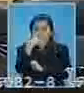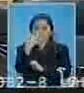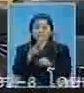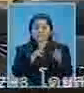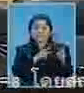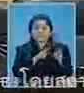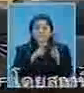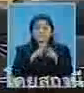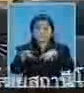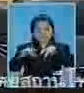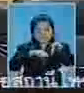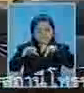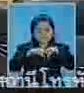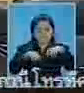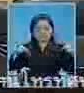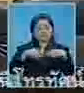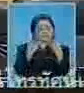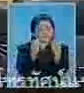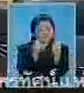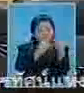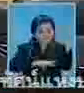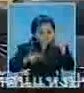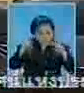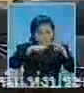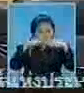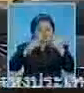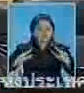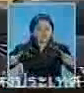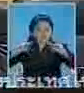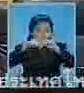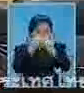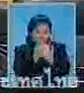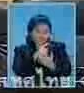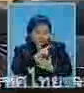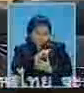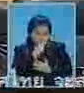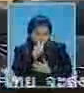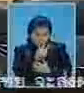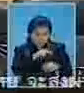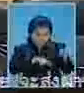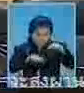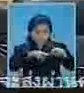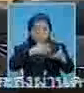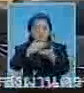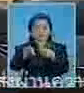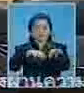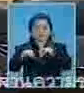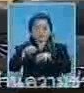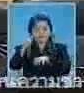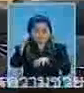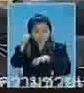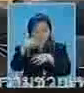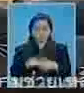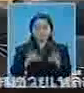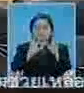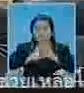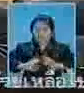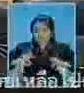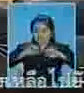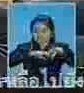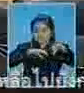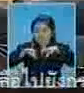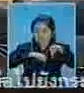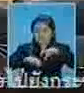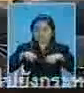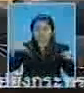ช้ทรัพยากรของกระทรวงการคลังที่ดูแลอยู่ให้คุ้มค่าแต่นอกจากนั้นก็หมายถึงการบริหารจัดการรัฐวิส